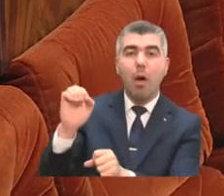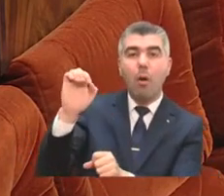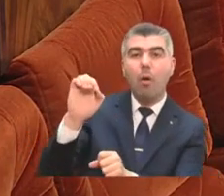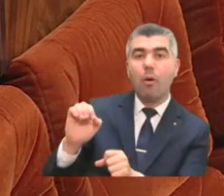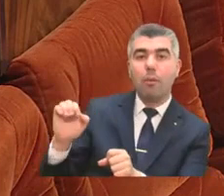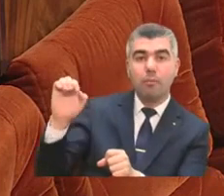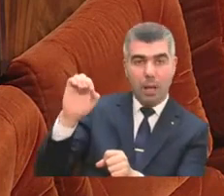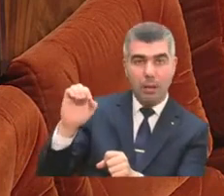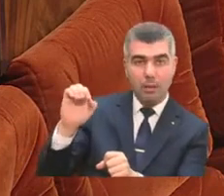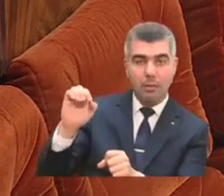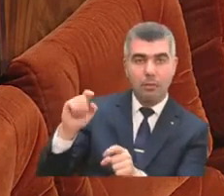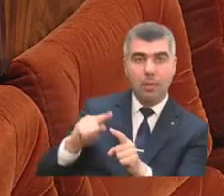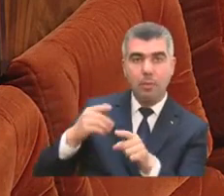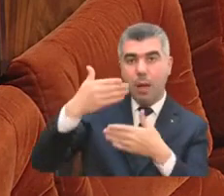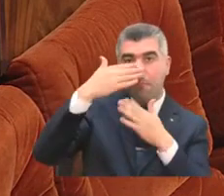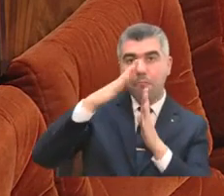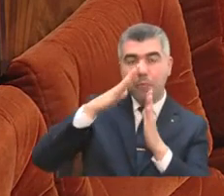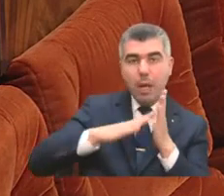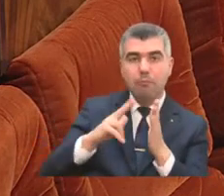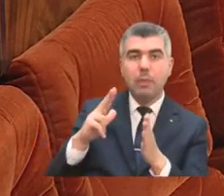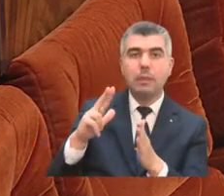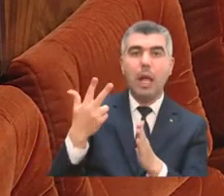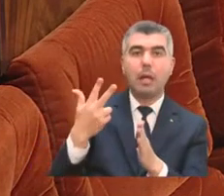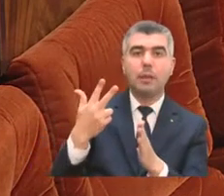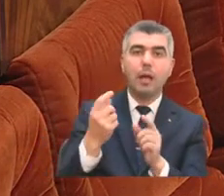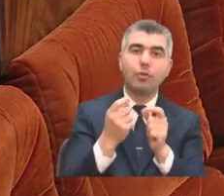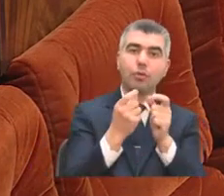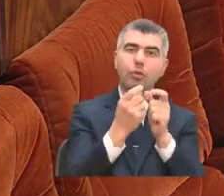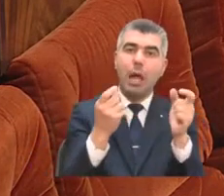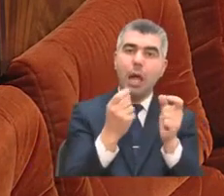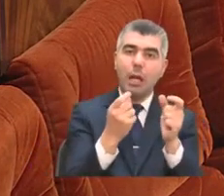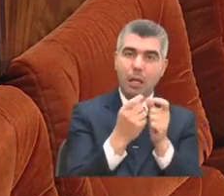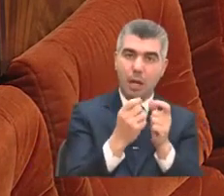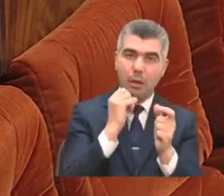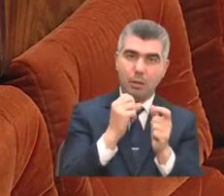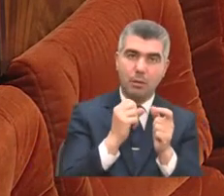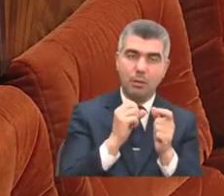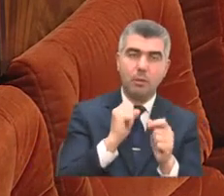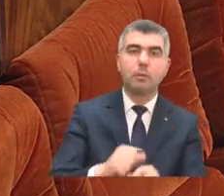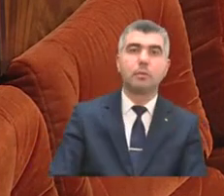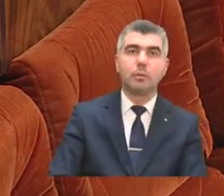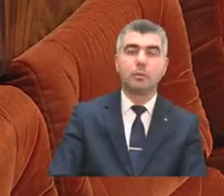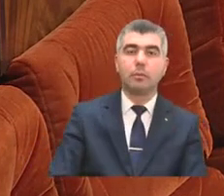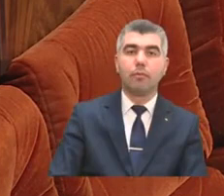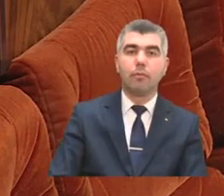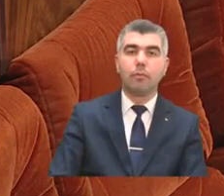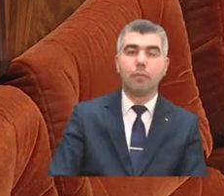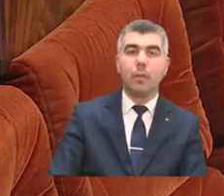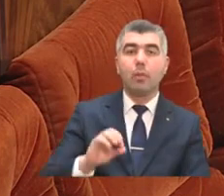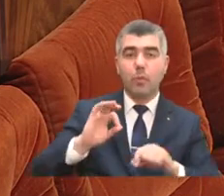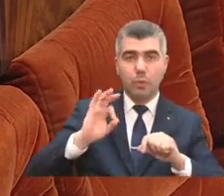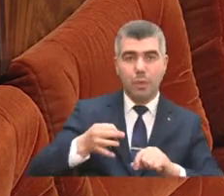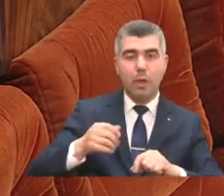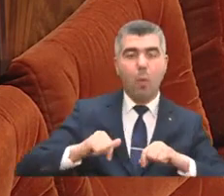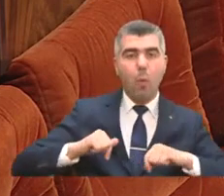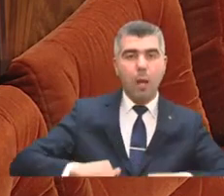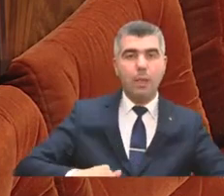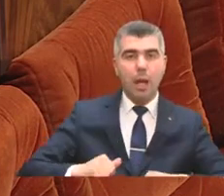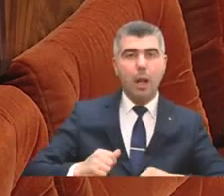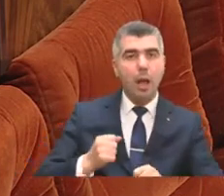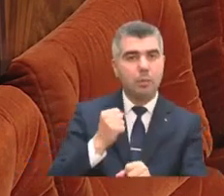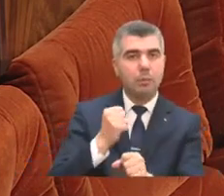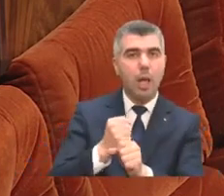فإن بلدنا يتوفر على ثلاث شركات وطنية من القطاع الخاص، كما أن الوزارة تتعامل سنويا بتنسيق